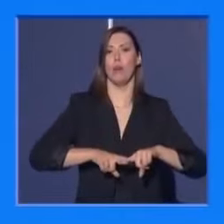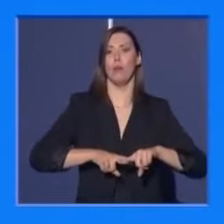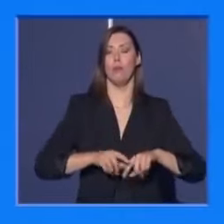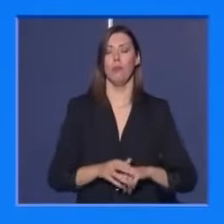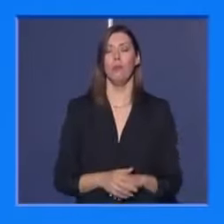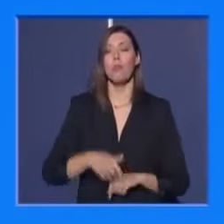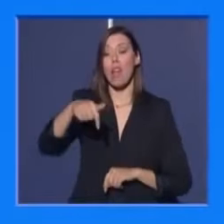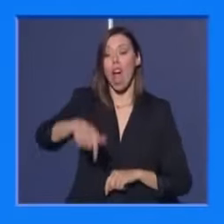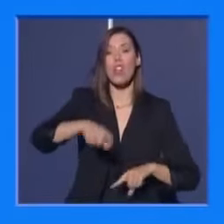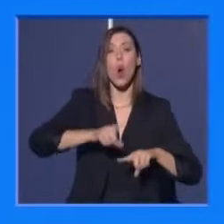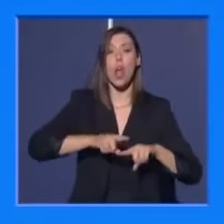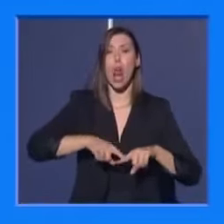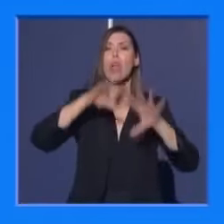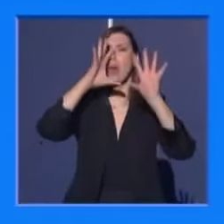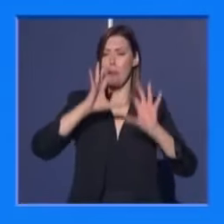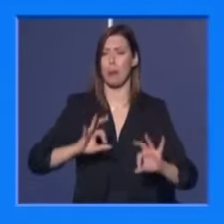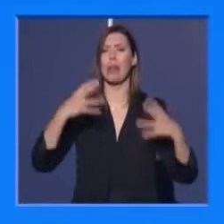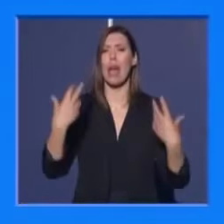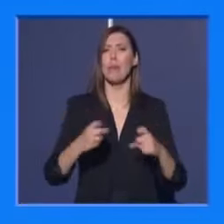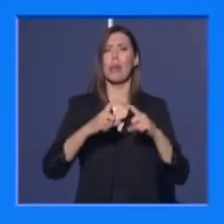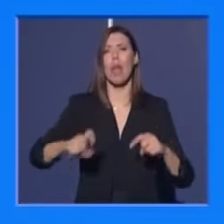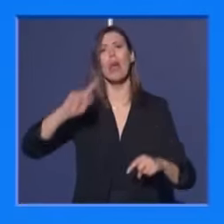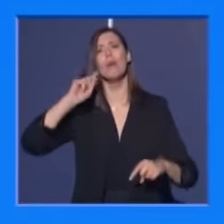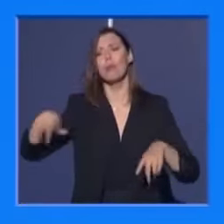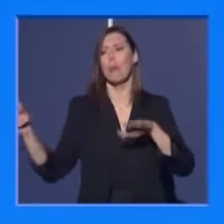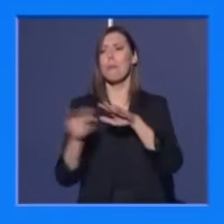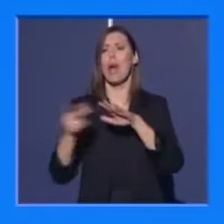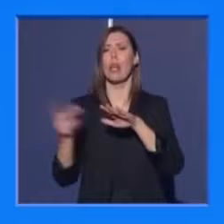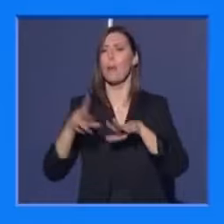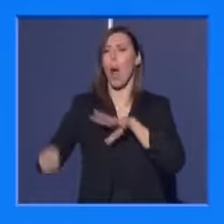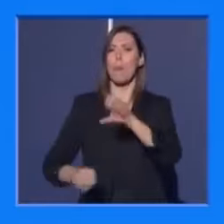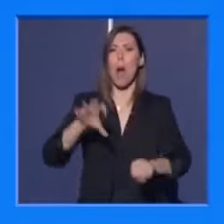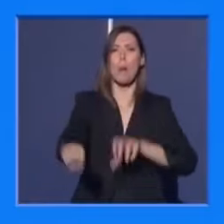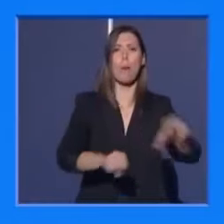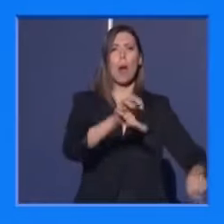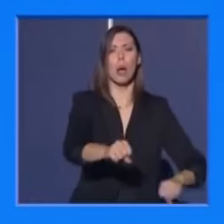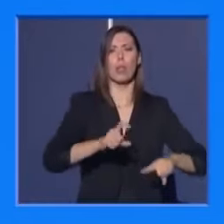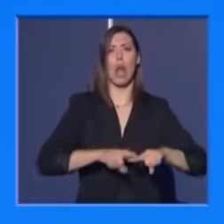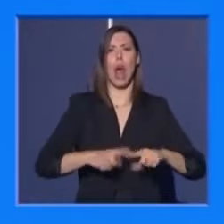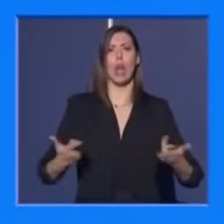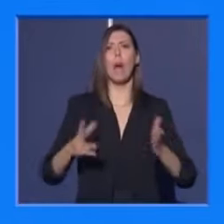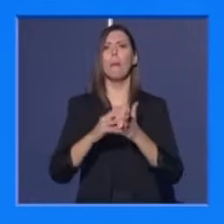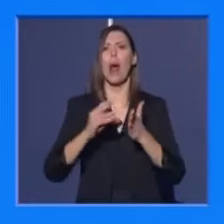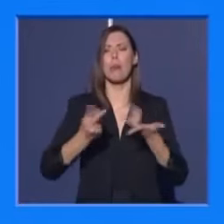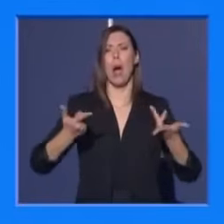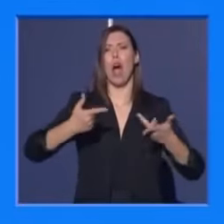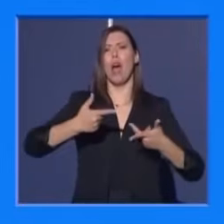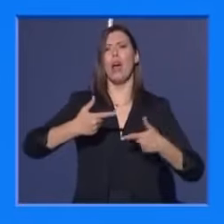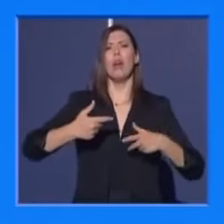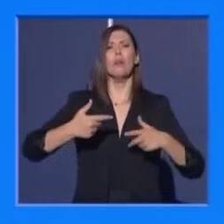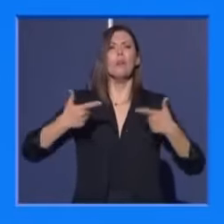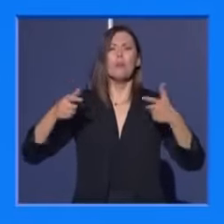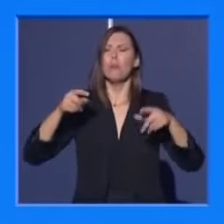άτυπο λαθροεπικισμό. Μπαίνουν όσοι θέλουν ακόμα και από χώρες όπως το Μαρόκο και η Τινησία και το Πακιστάν